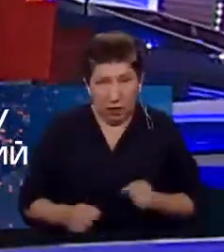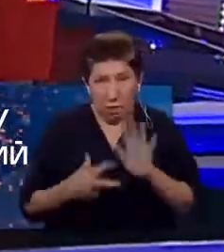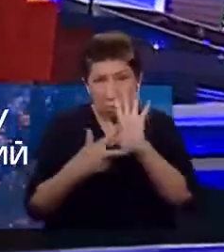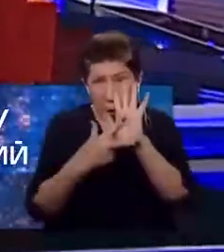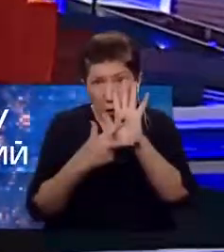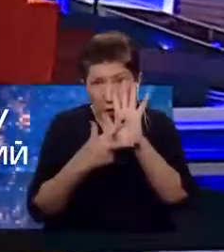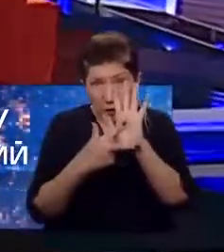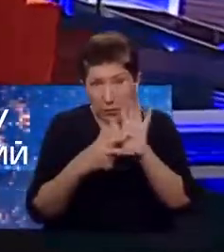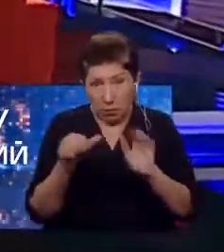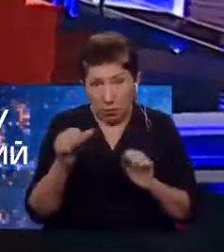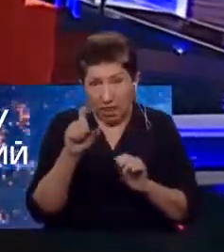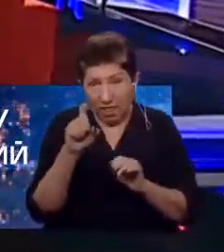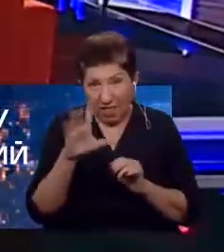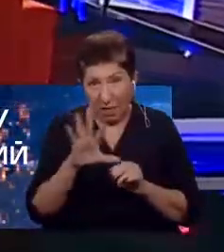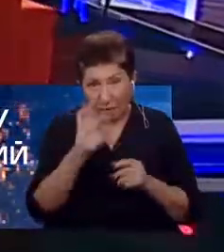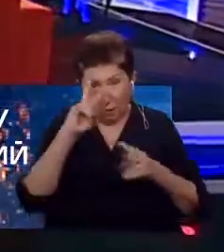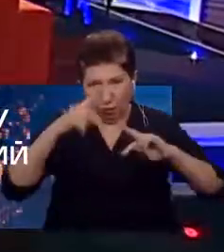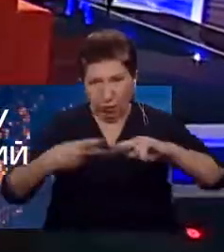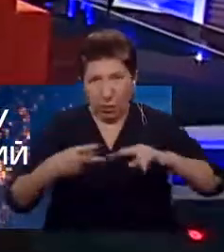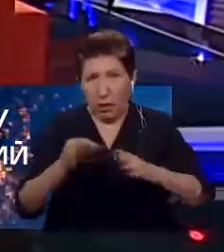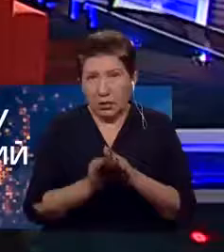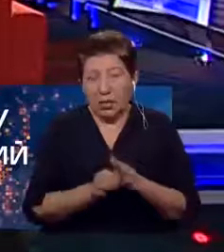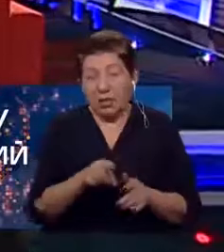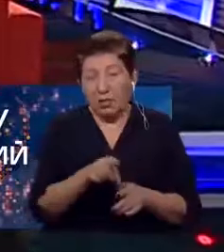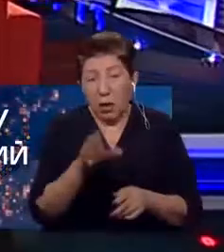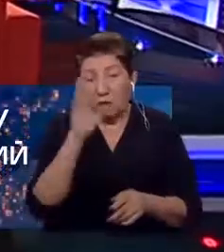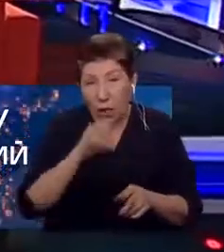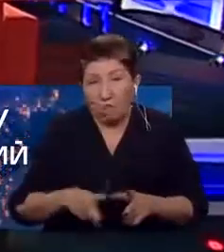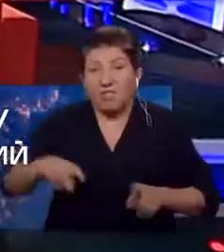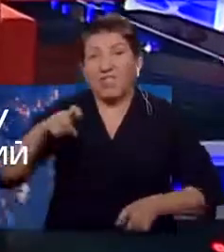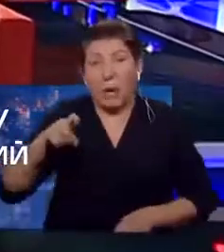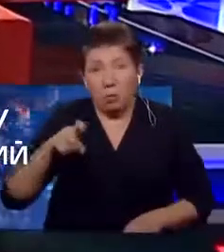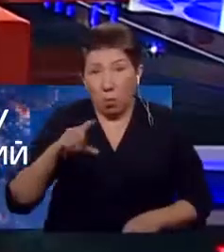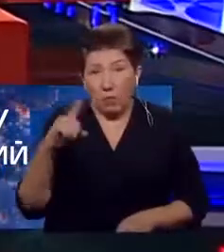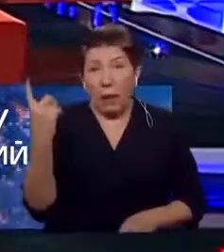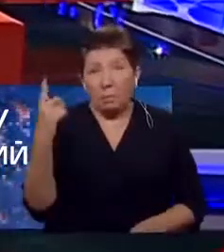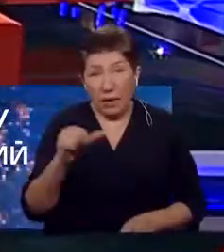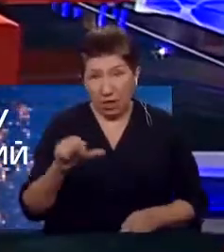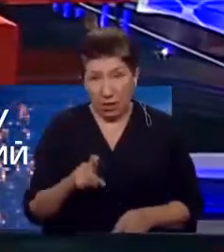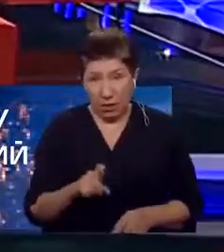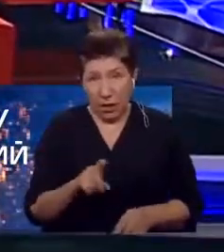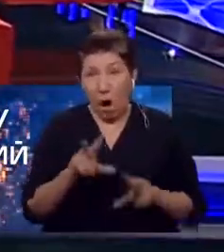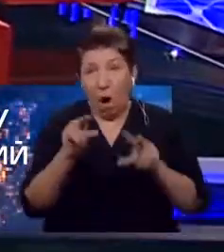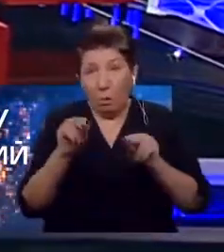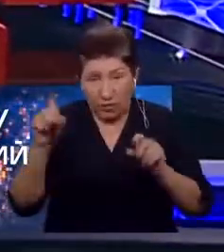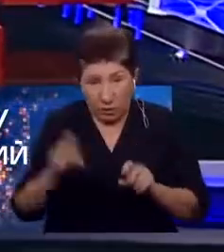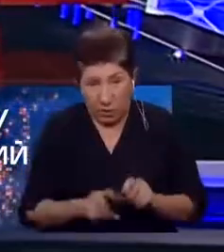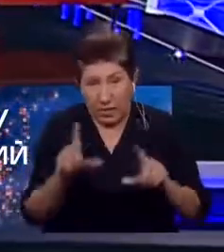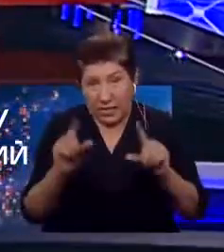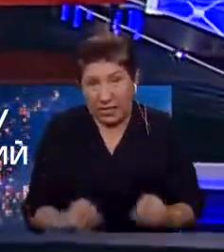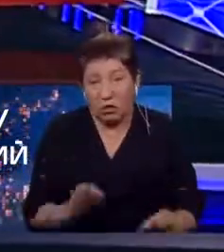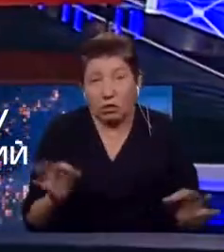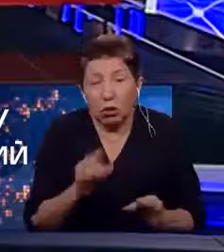стрибку. Я думаю, випадки українських популістів, вони перевзуються в стрибку хвилині на першій. І не буде ніякого зниження цін на